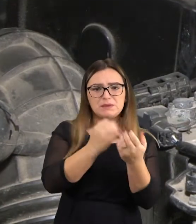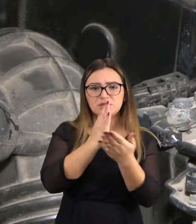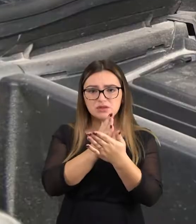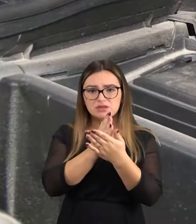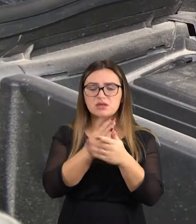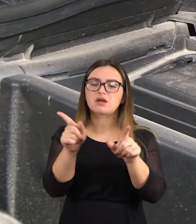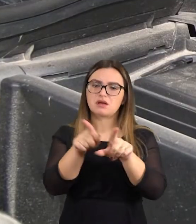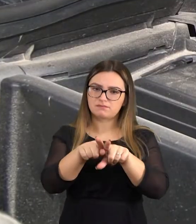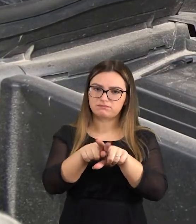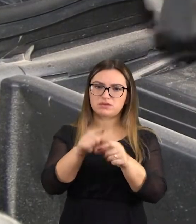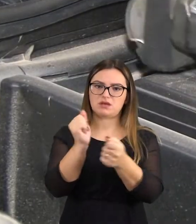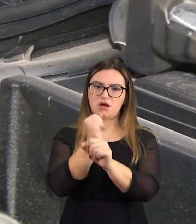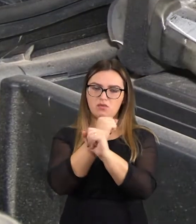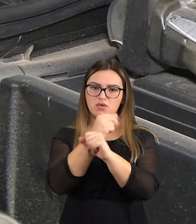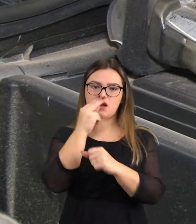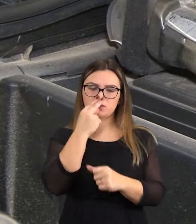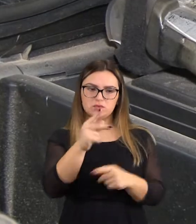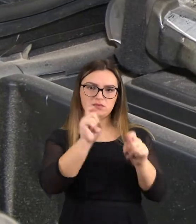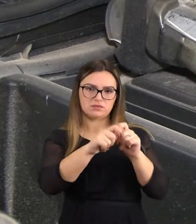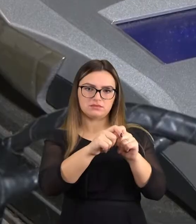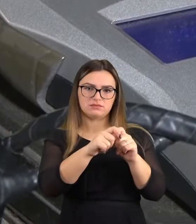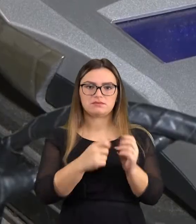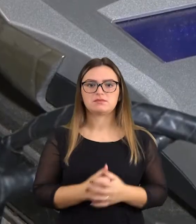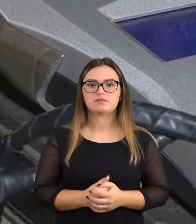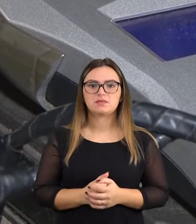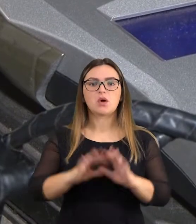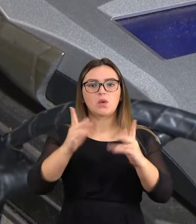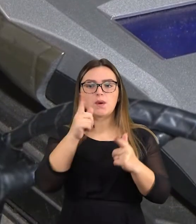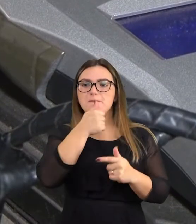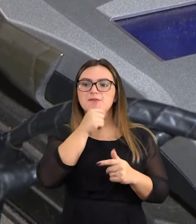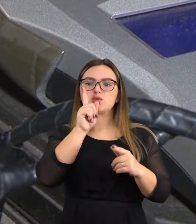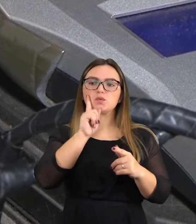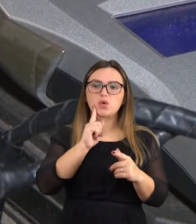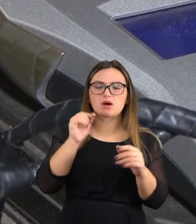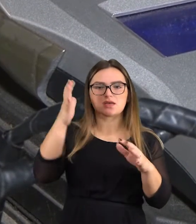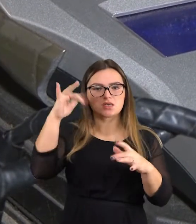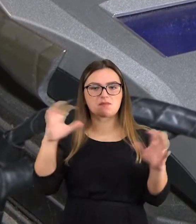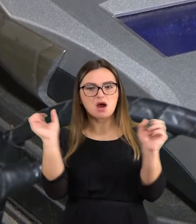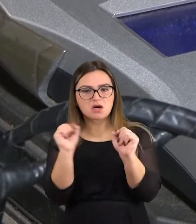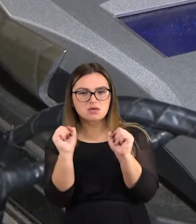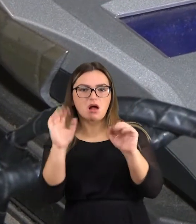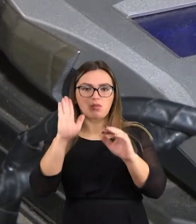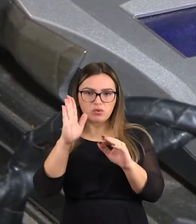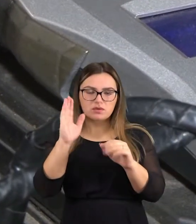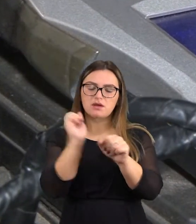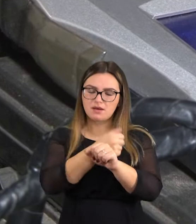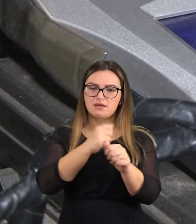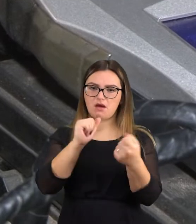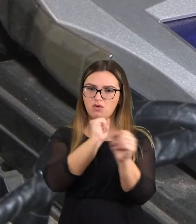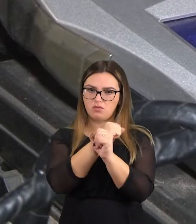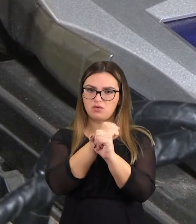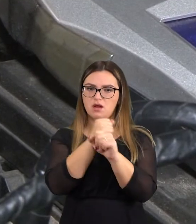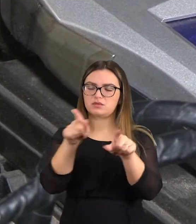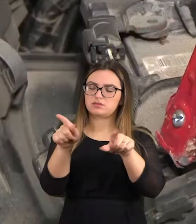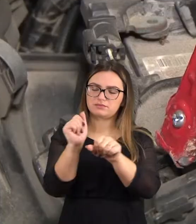nuvažiuojami vos keli kilometrai, akumuliatorius tikrai nespėja pasikrauti. Tad norint per didesnius šalčius ryte išvengti blaškymosi,